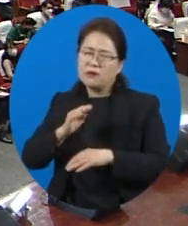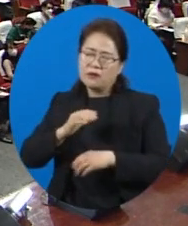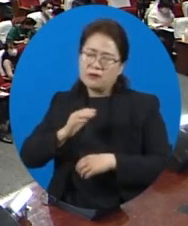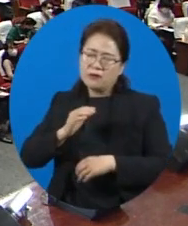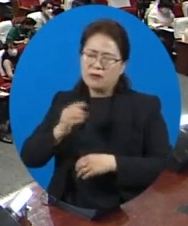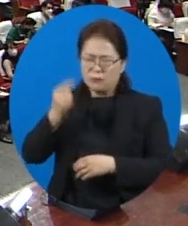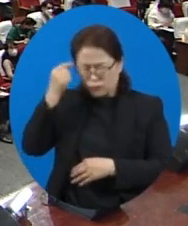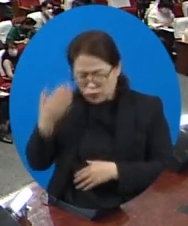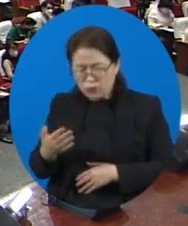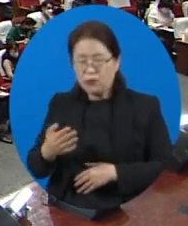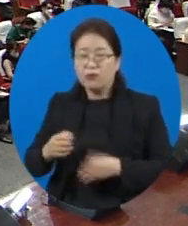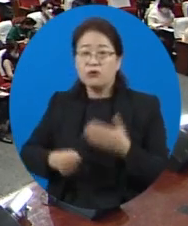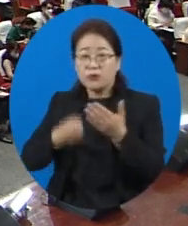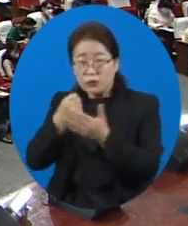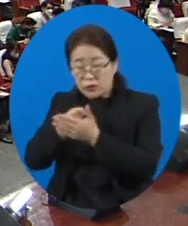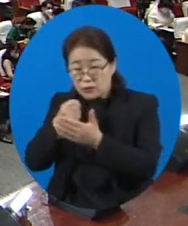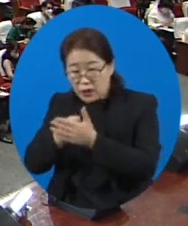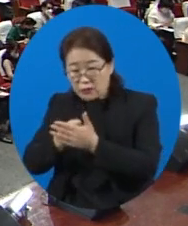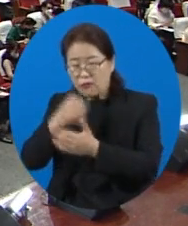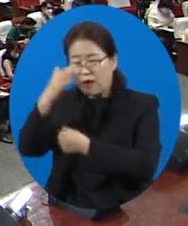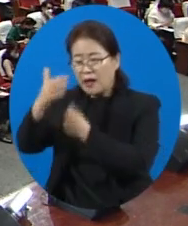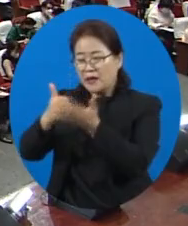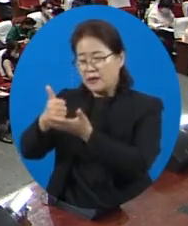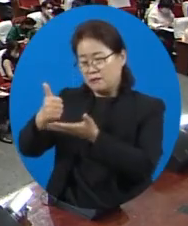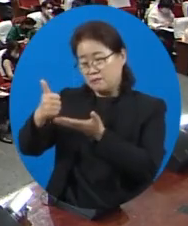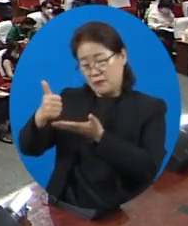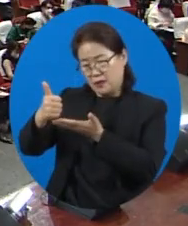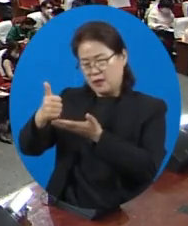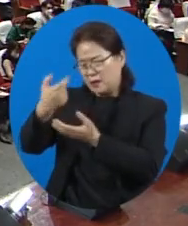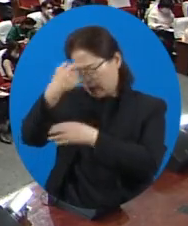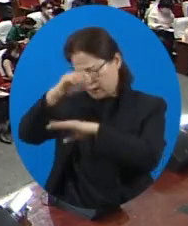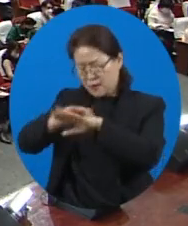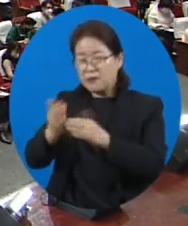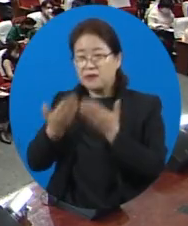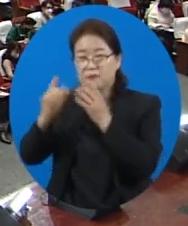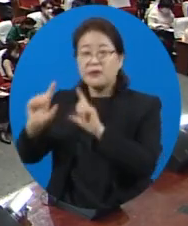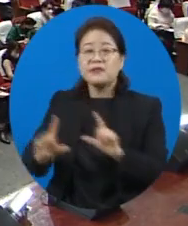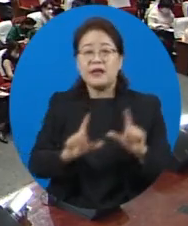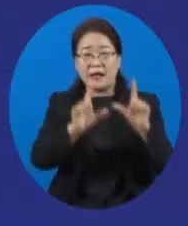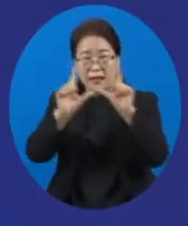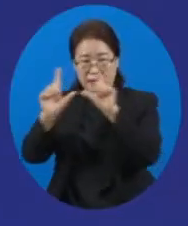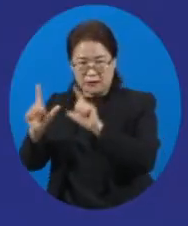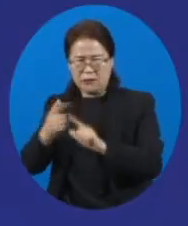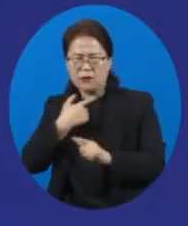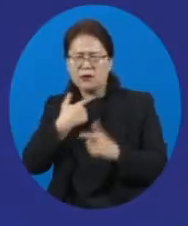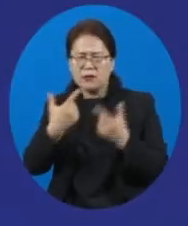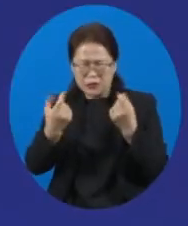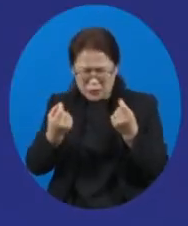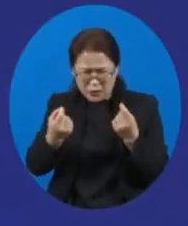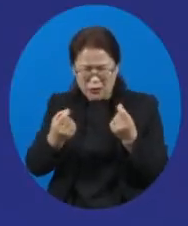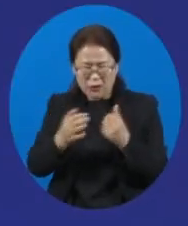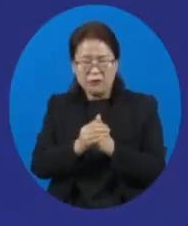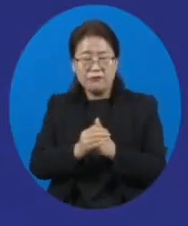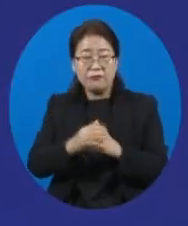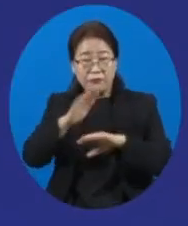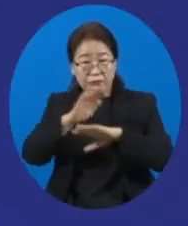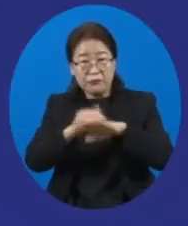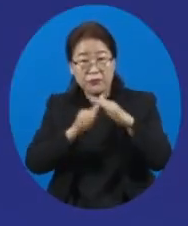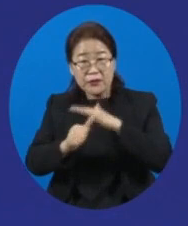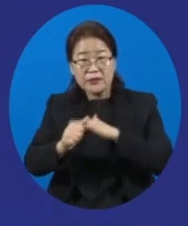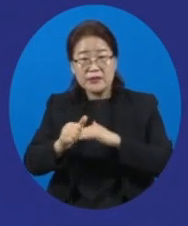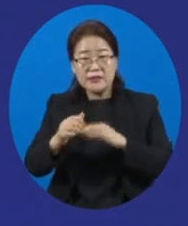묻고 결정하고 그 하나님 앞에서 하나님을 예배하며 살았던 거죠. 그렇게 살았던 대표적인 사람이